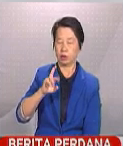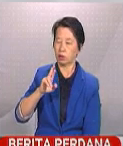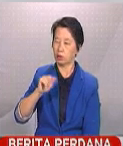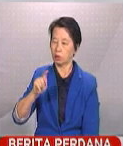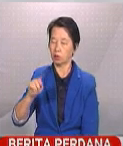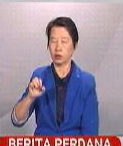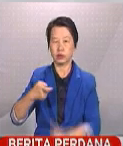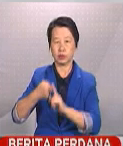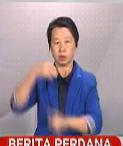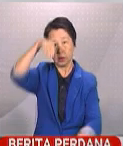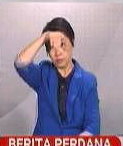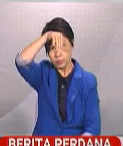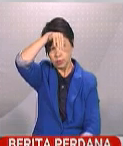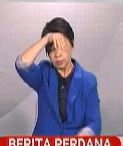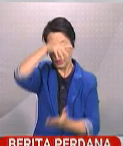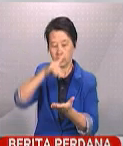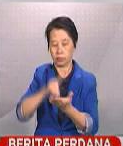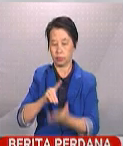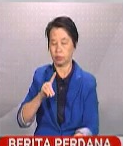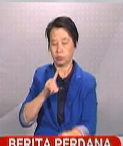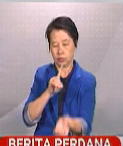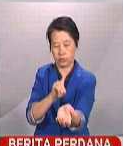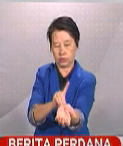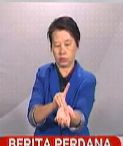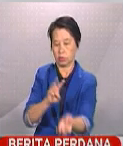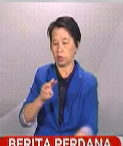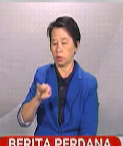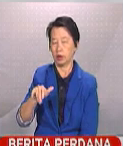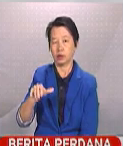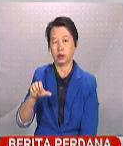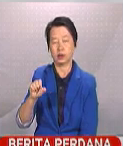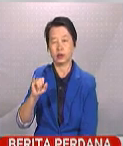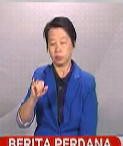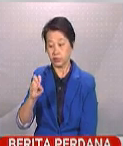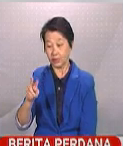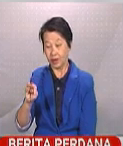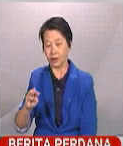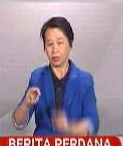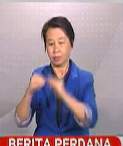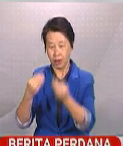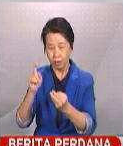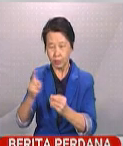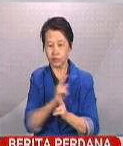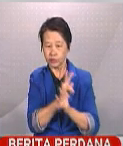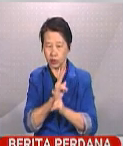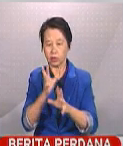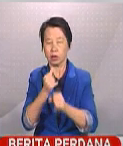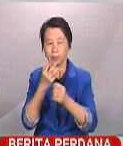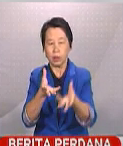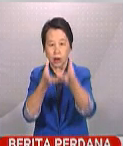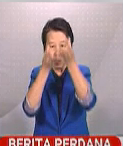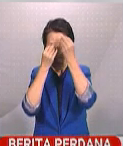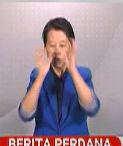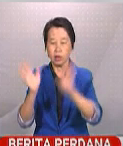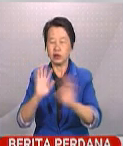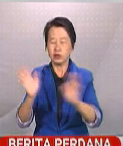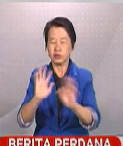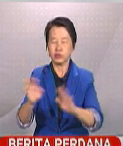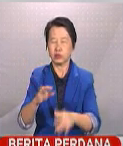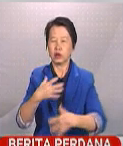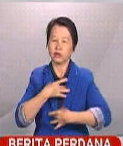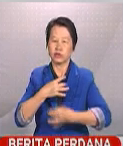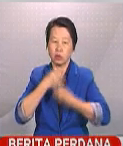dari Mesir, Dr. Ismail Serajuddin, masyarakat perlu sentiasa berwaspada mendapatkan maklumat dan tidak